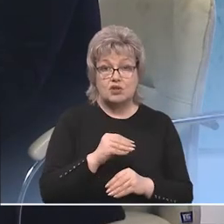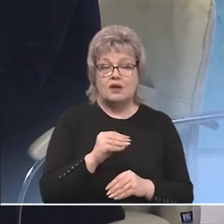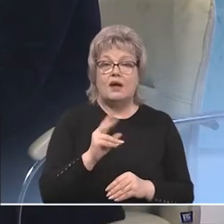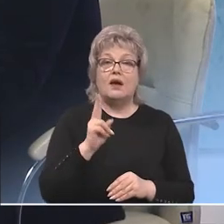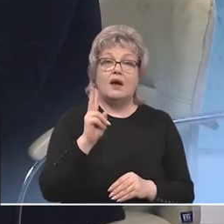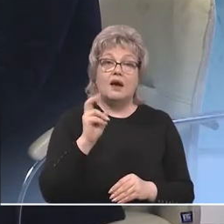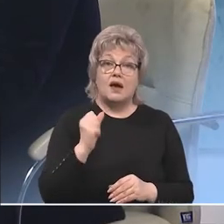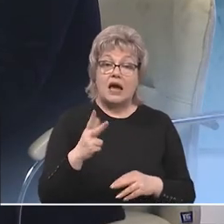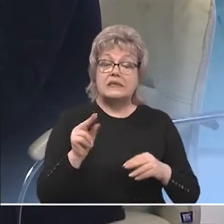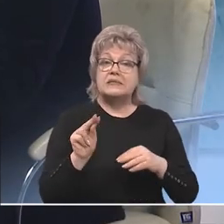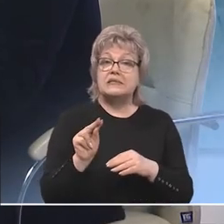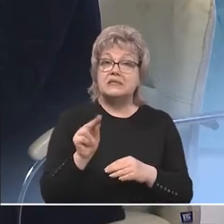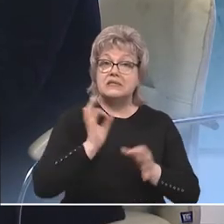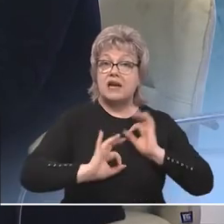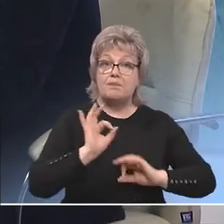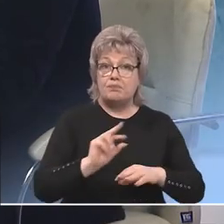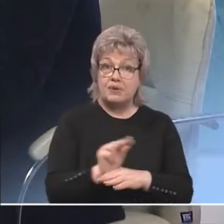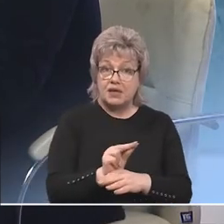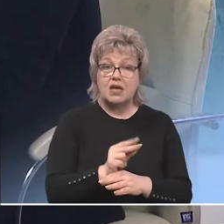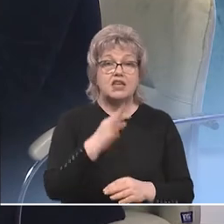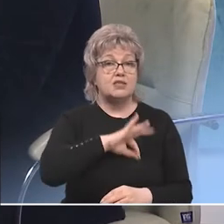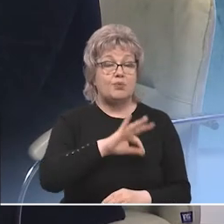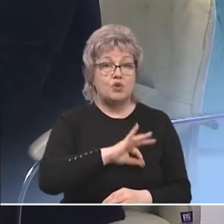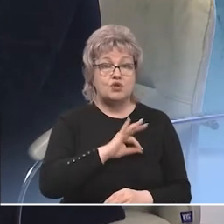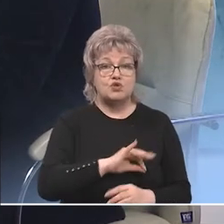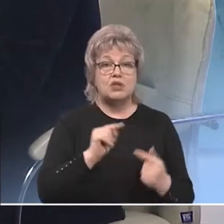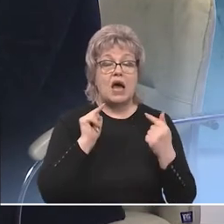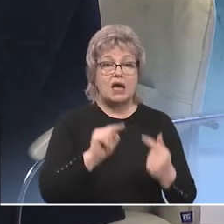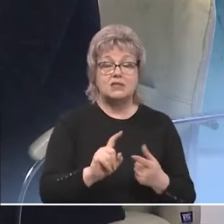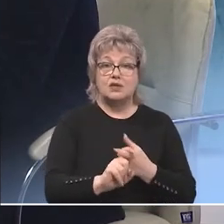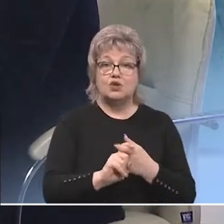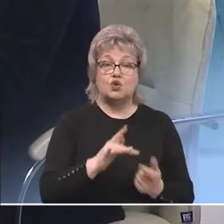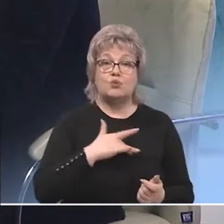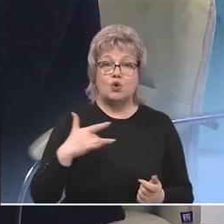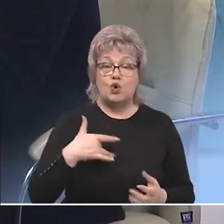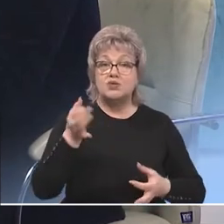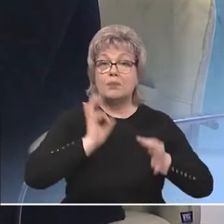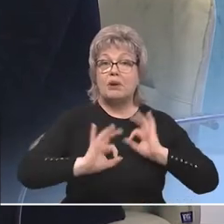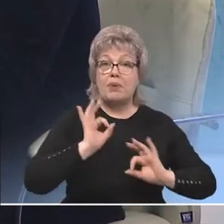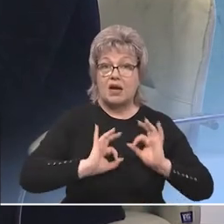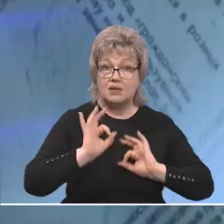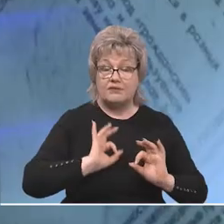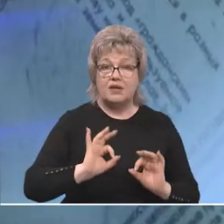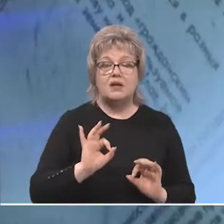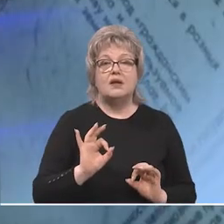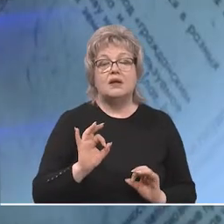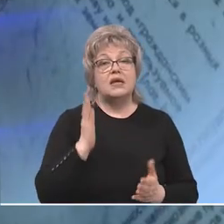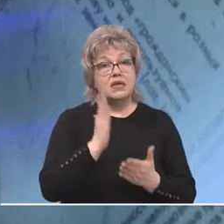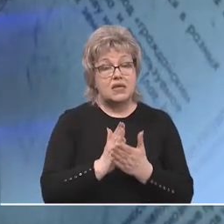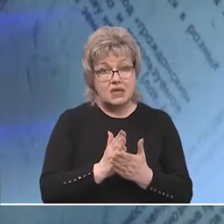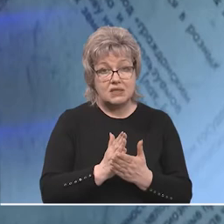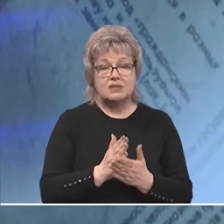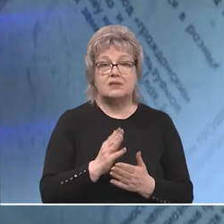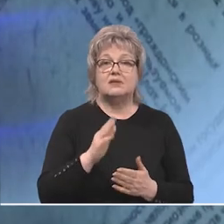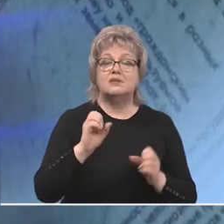качестве терапии используется комплекс антибактериальных противотуберкулезных препаратов. Но есть у